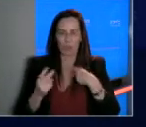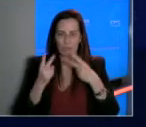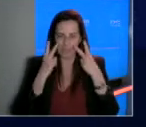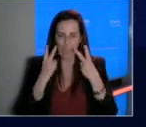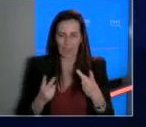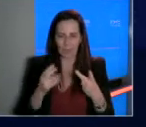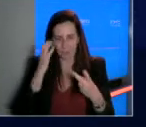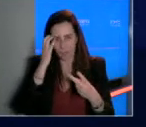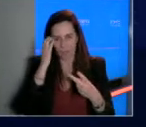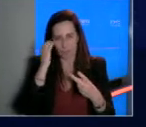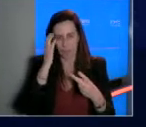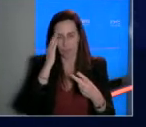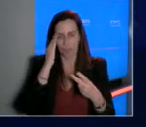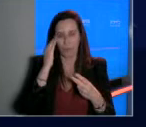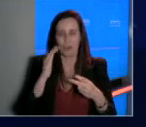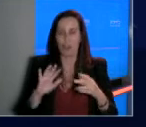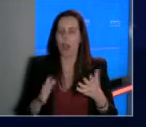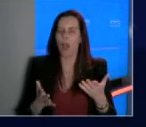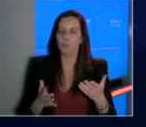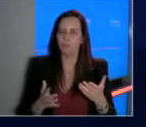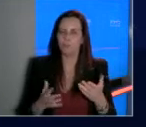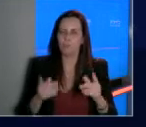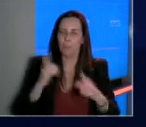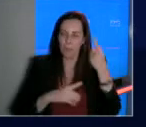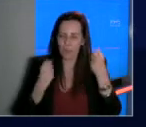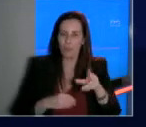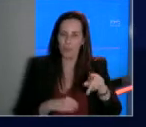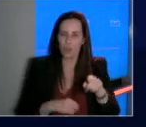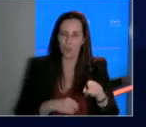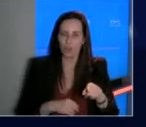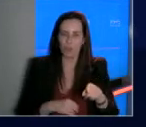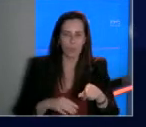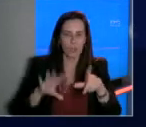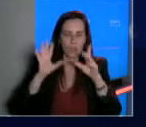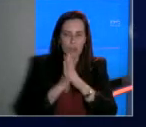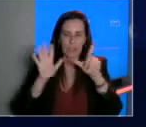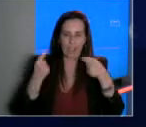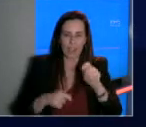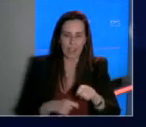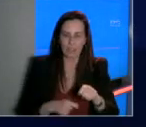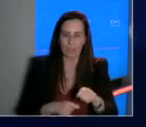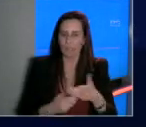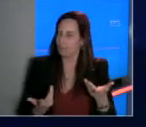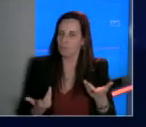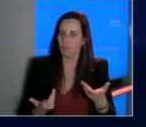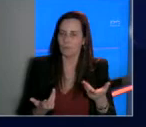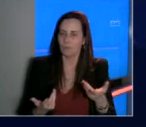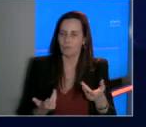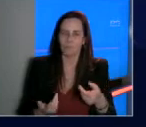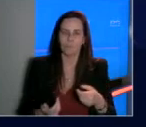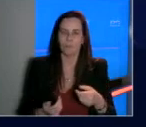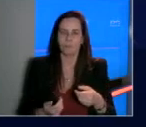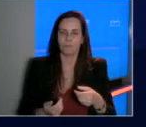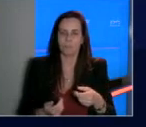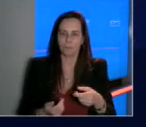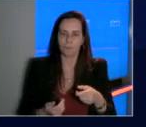מסתכלת על חלוקת ח"כים, במקרה הטוב יש לו 17 ח"כים, זאת אומרת... 17,